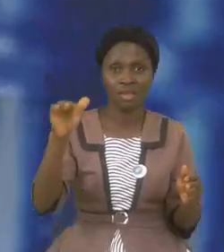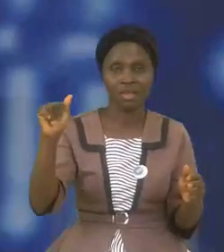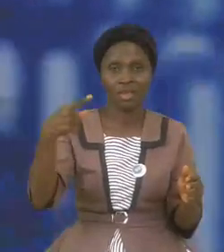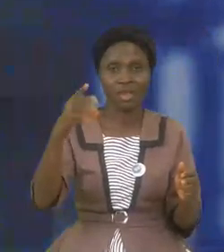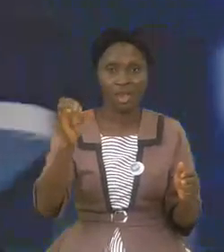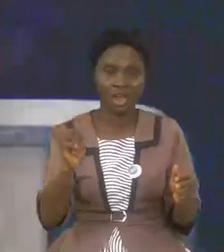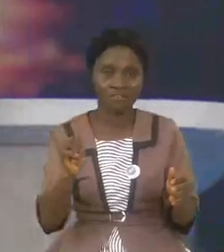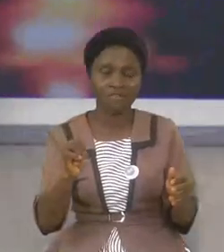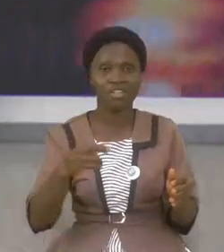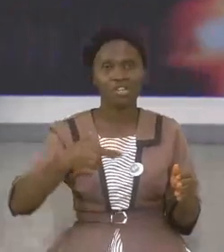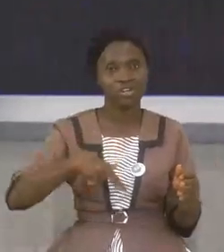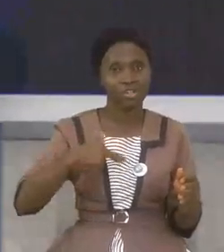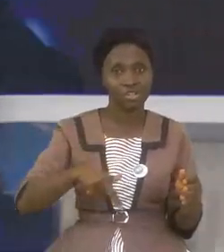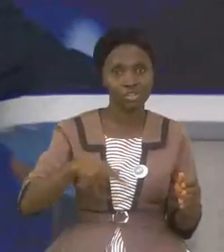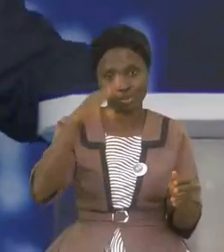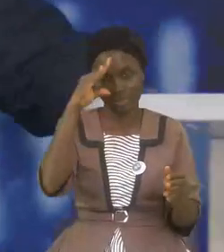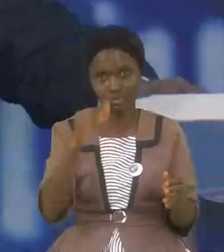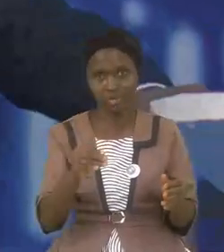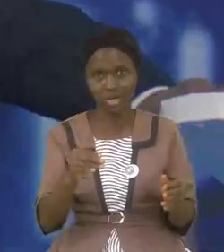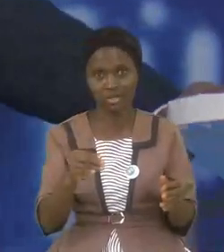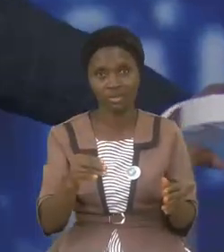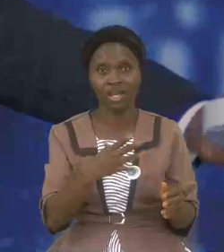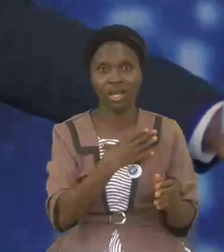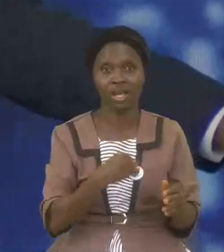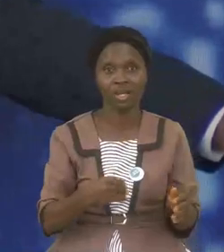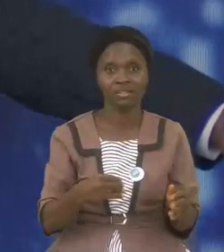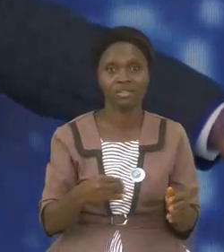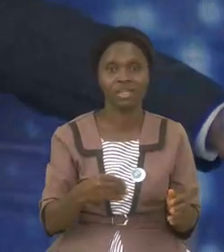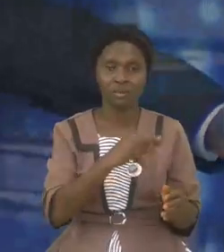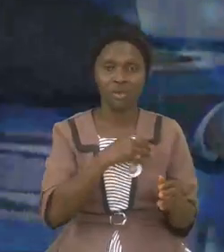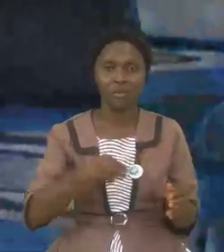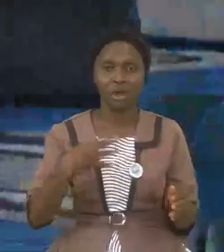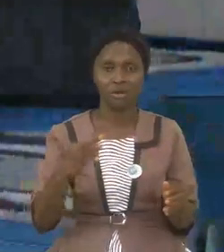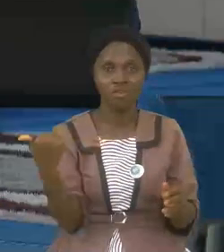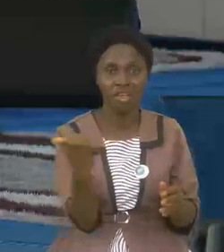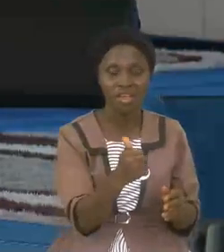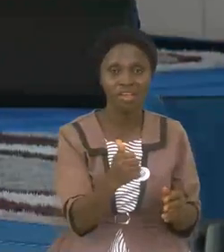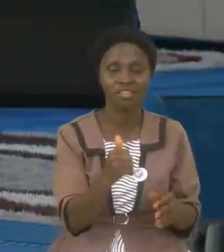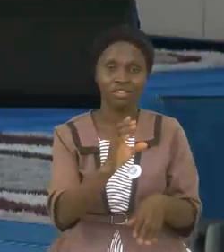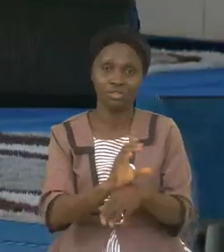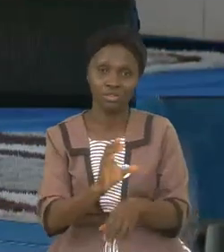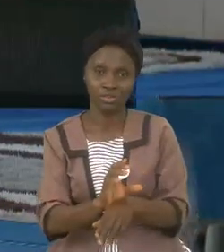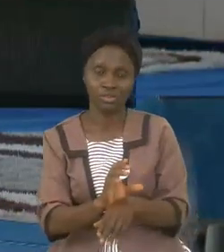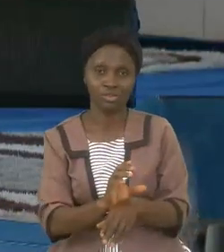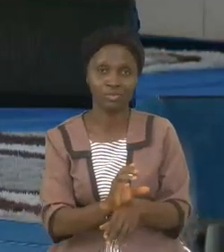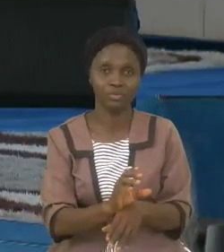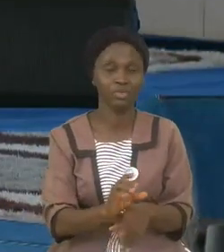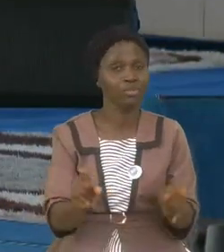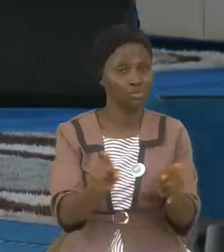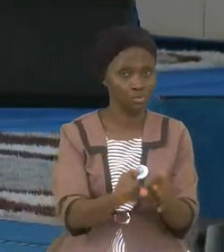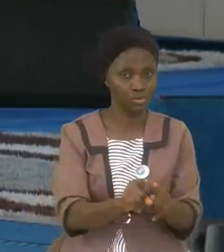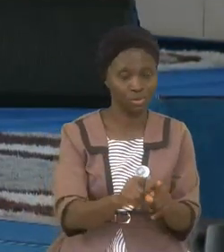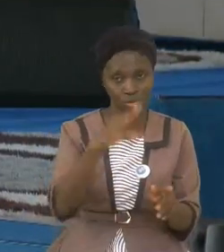l'église simplement. Nebuchadnezzar nous montre un membre simple d'une dénomination. Quoi